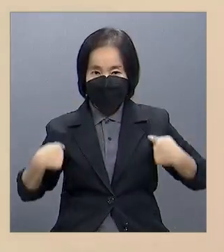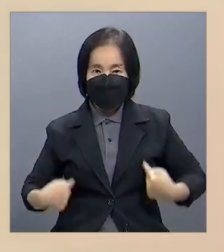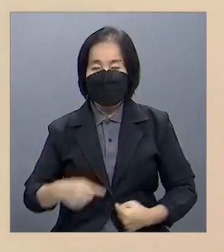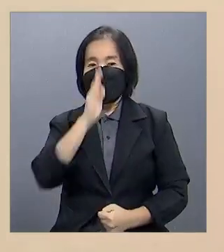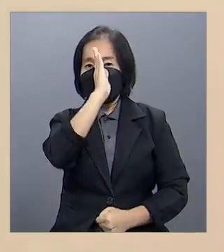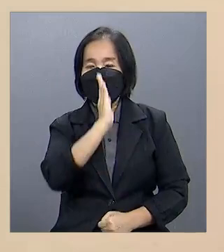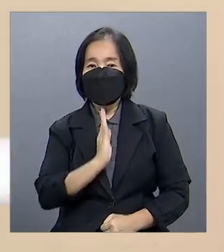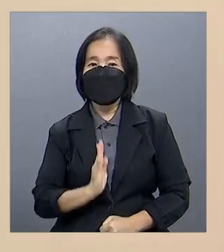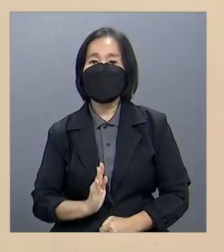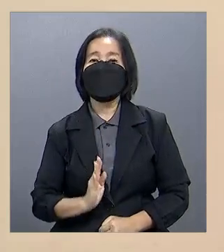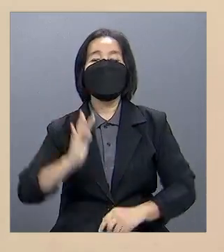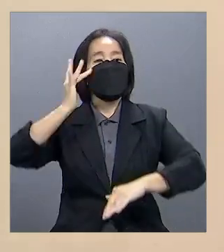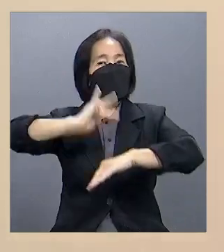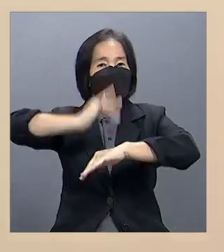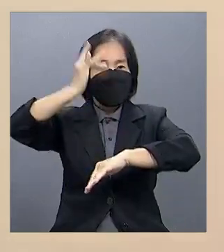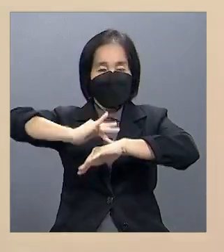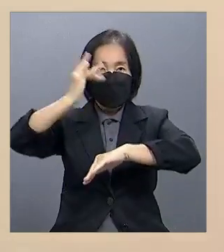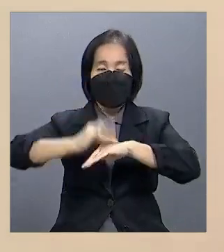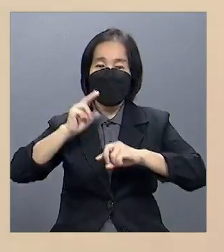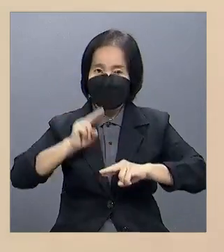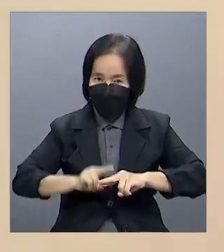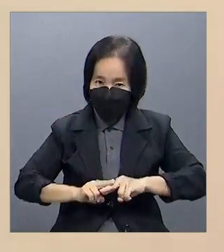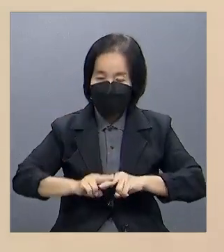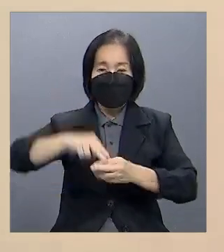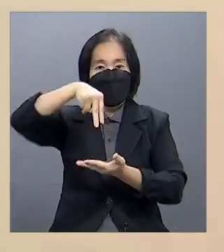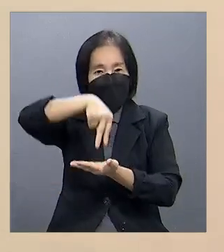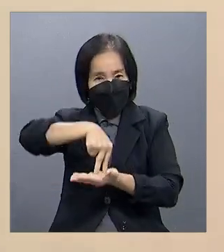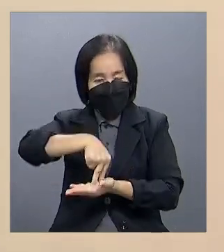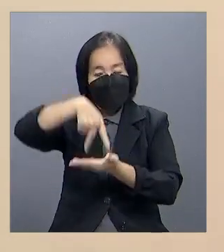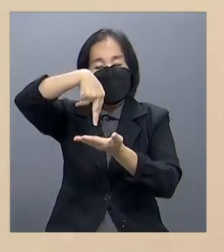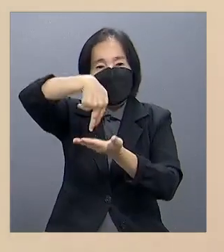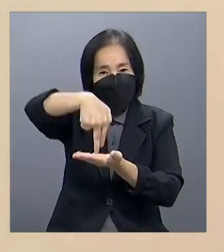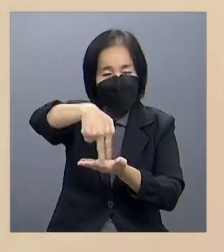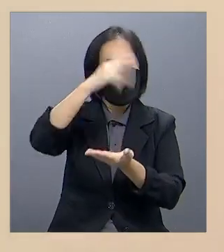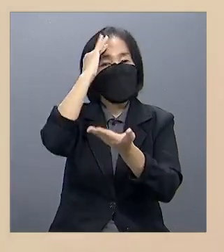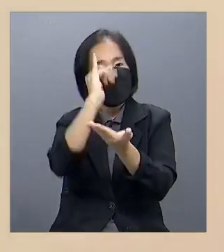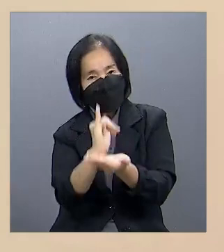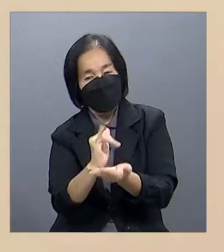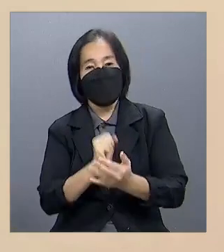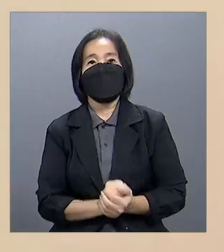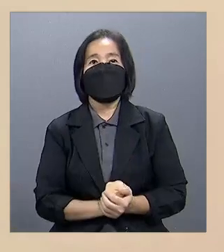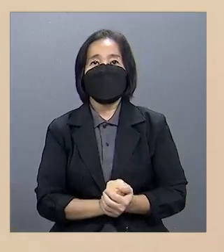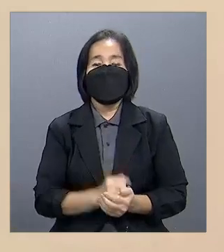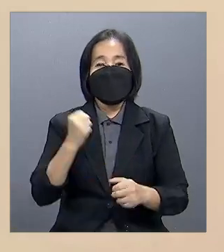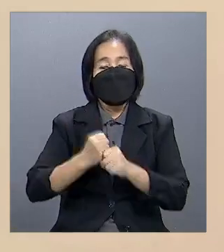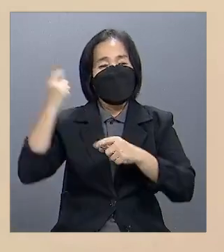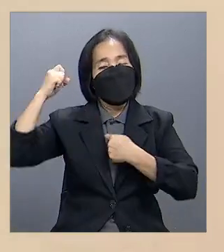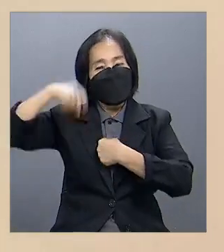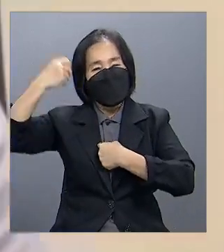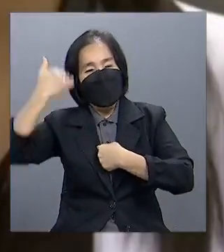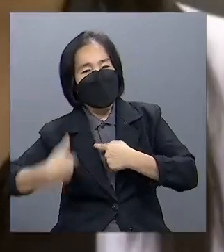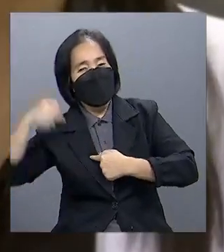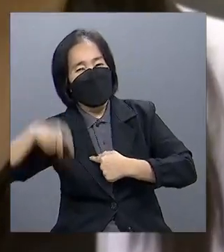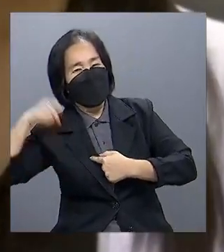าบถไม่ว่าจะนั่งเดินยืนหรือว่านอนนะคะหลีกเลี่ยงการใช้งานข้างเดียวของหลังเป็นระยะเวลาน